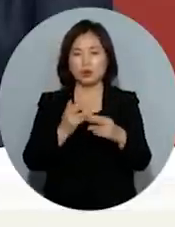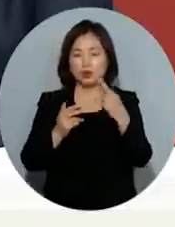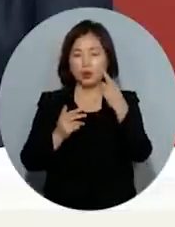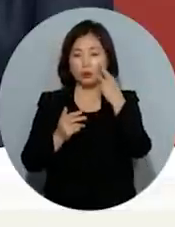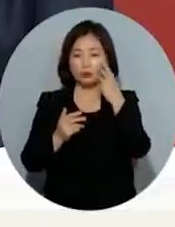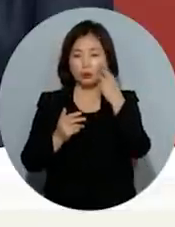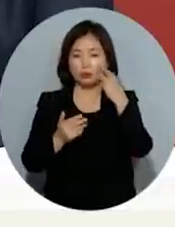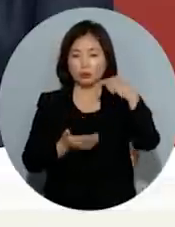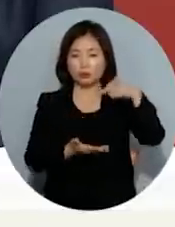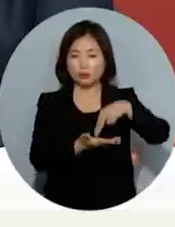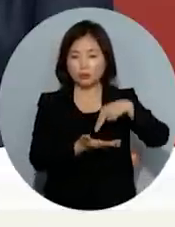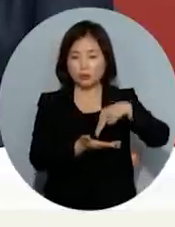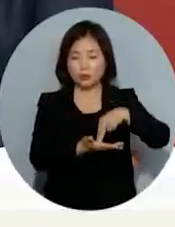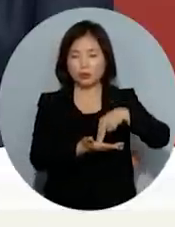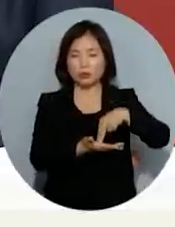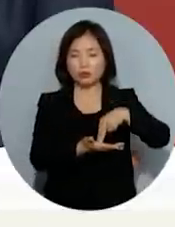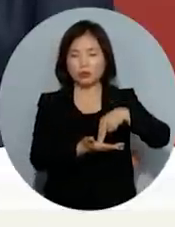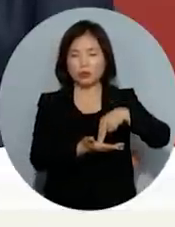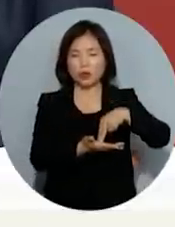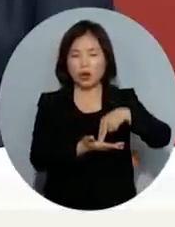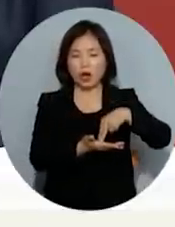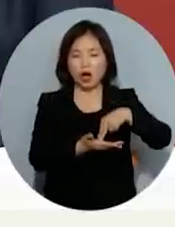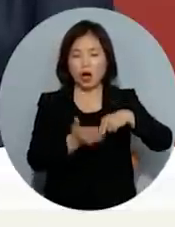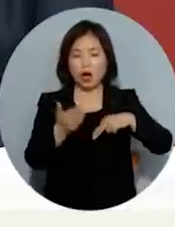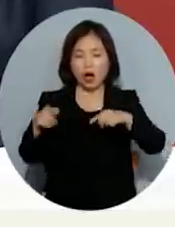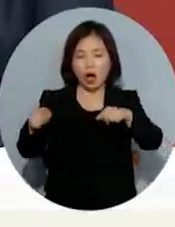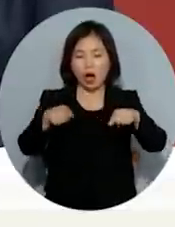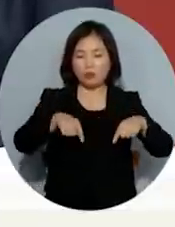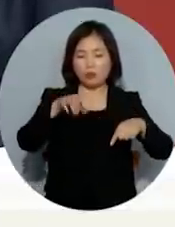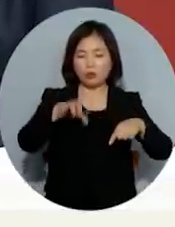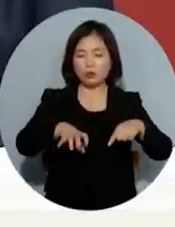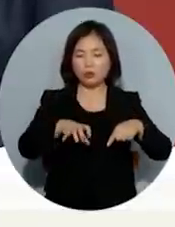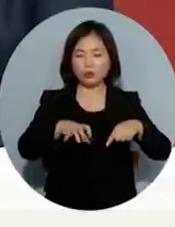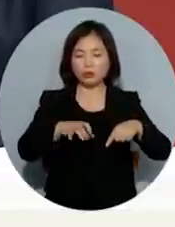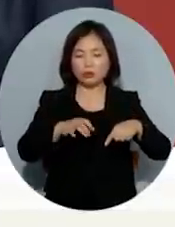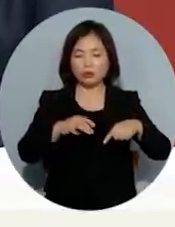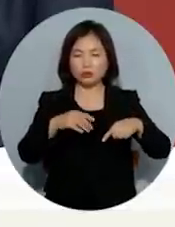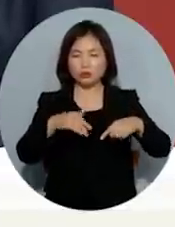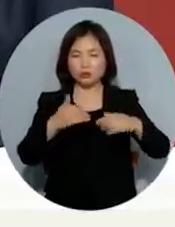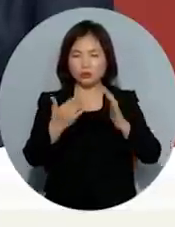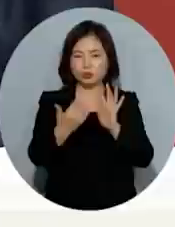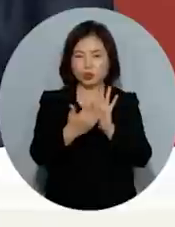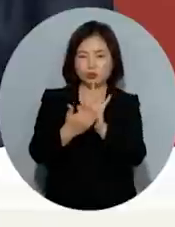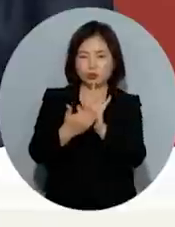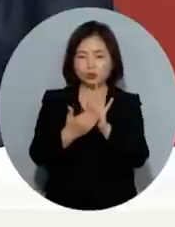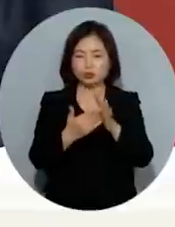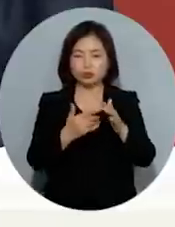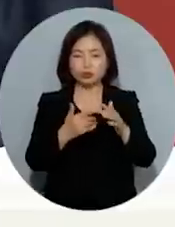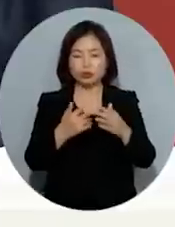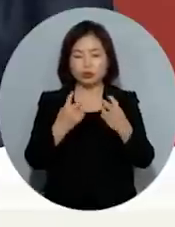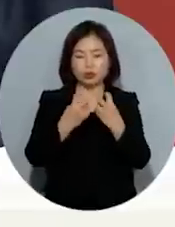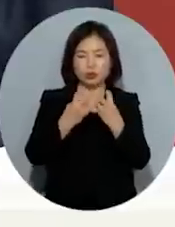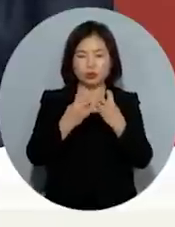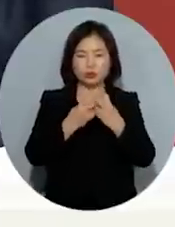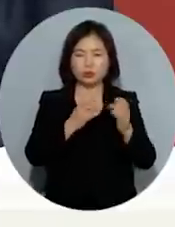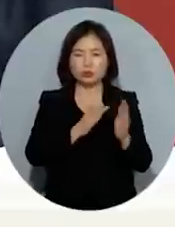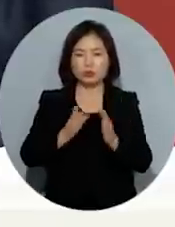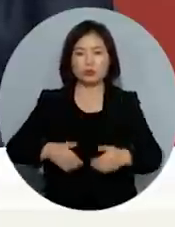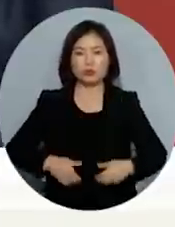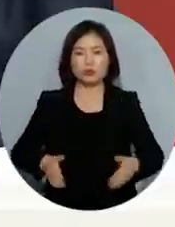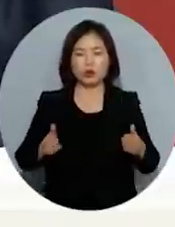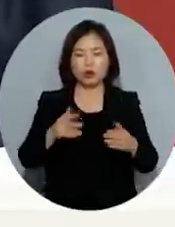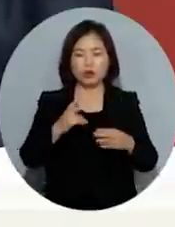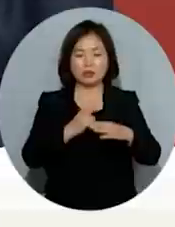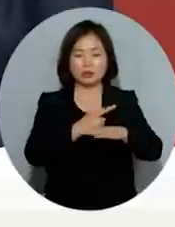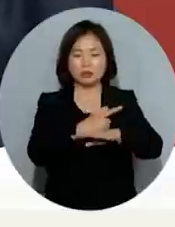입장에서 미국도 우리 한반도에 무슨 전술핵을 배치하거나 이런 거 할 필요 없이 사실